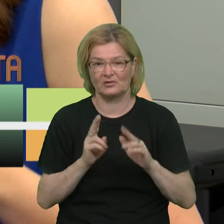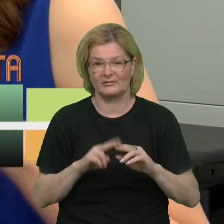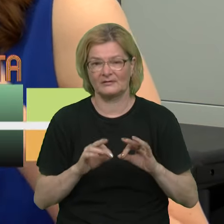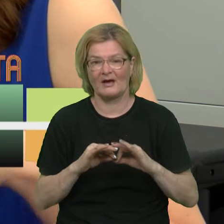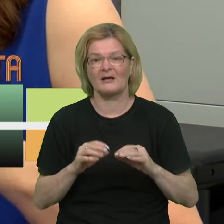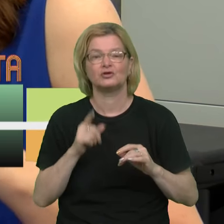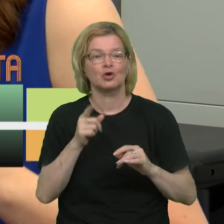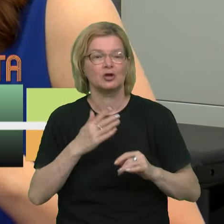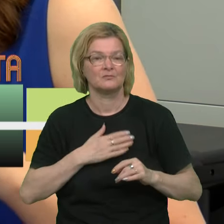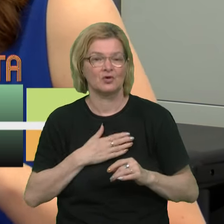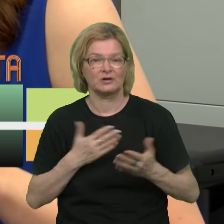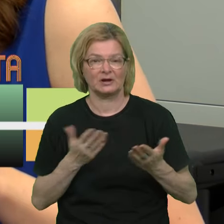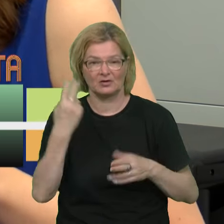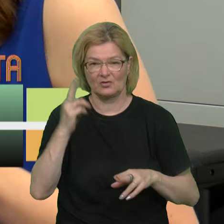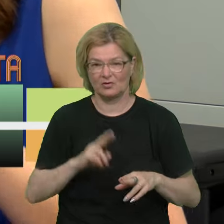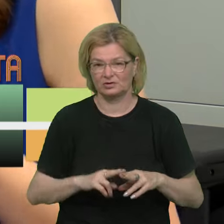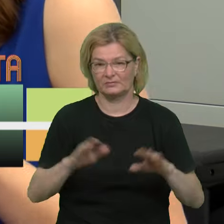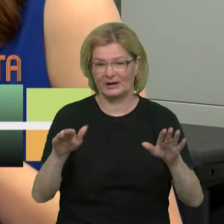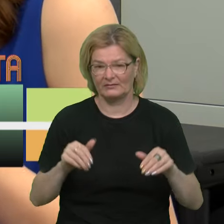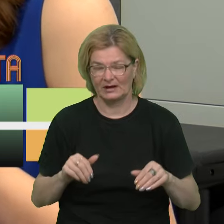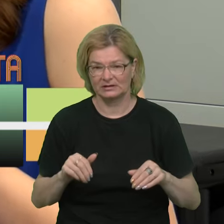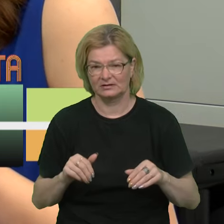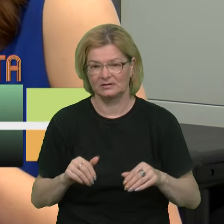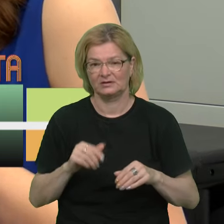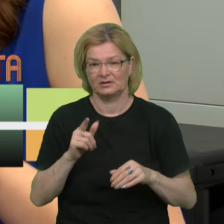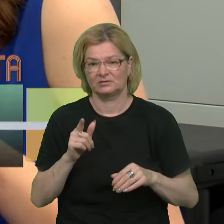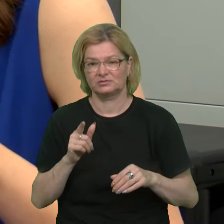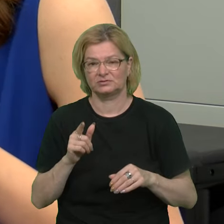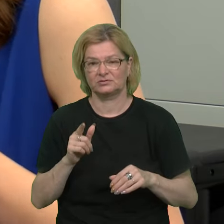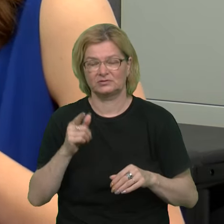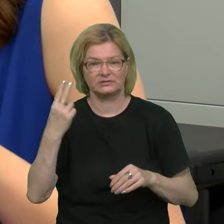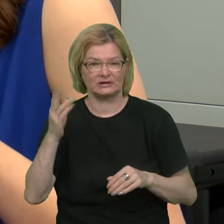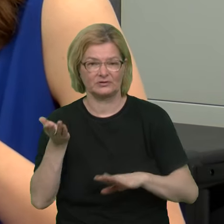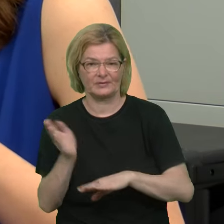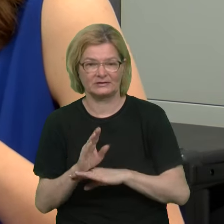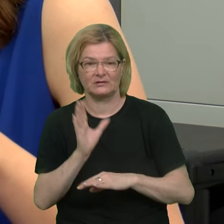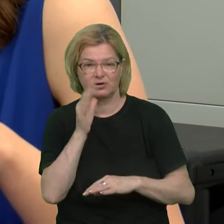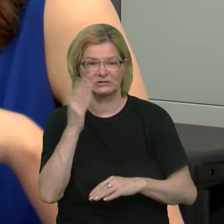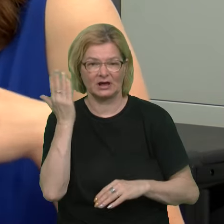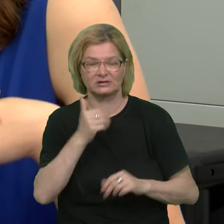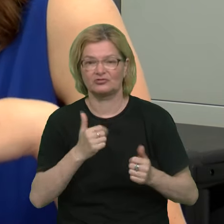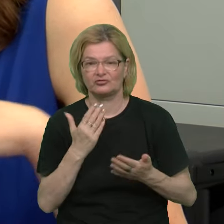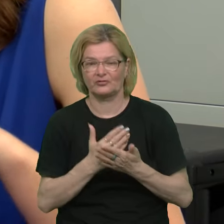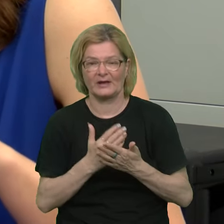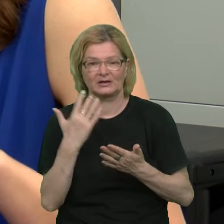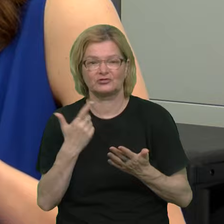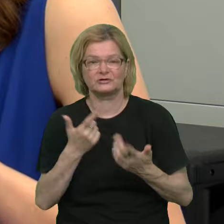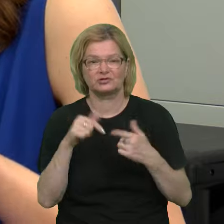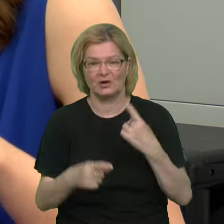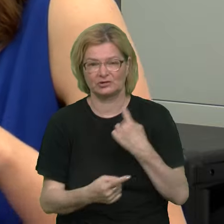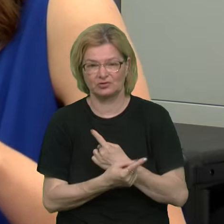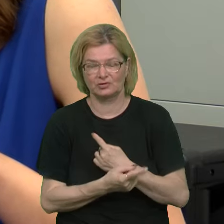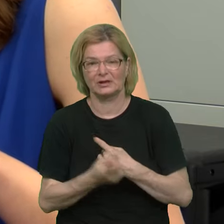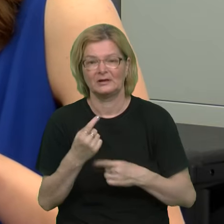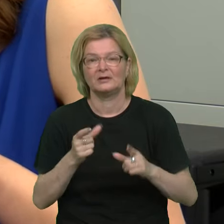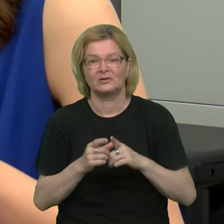je trenutno na toj mojoj nekoj odluci i prihvatanju tog imenovanja od strane predsjedništva Bosne i Hercegovine. Još uvijek ne